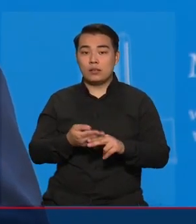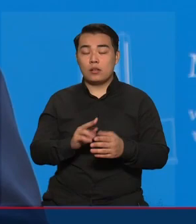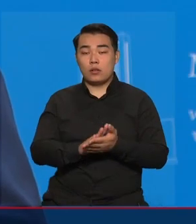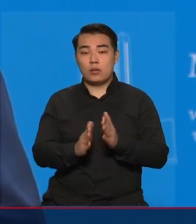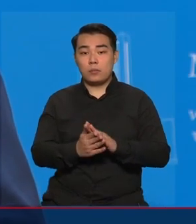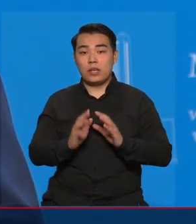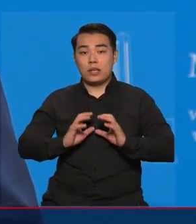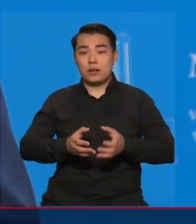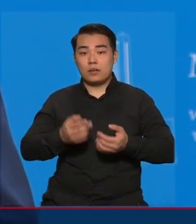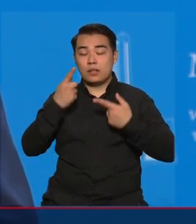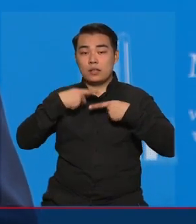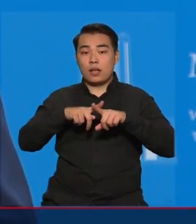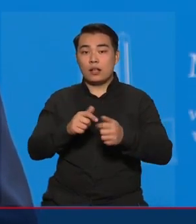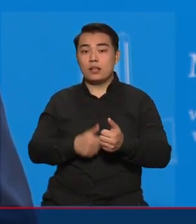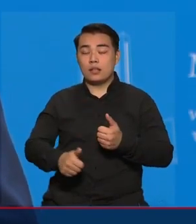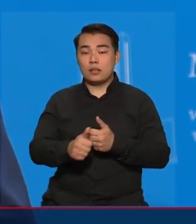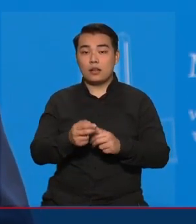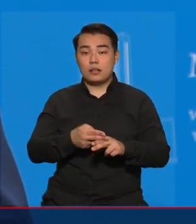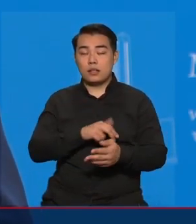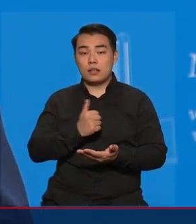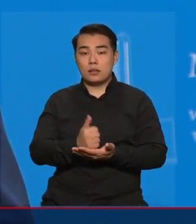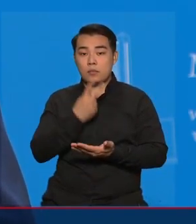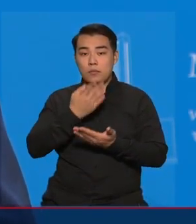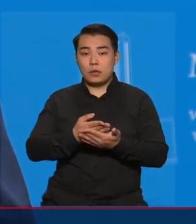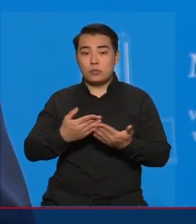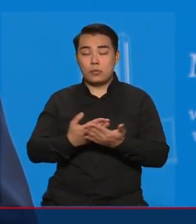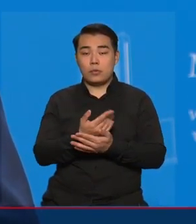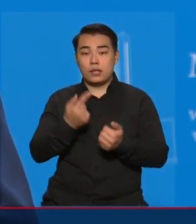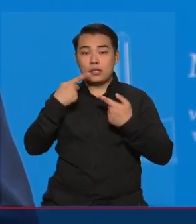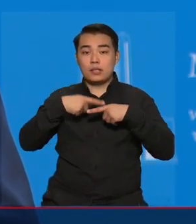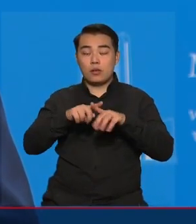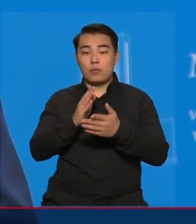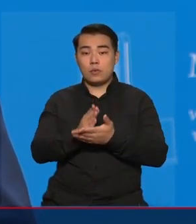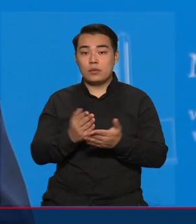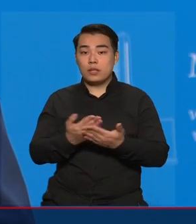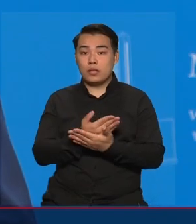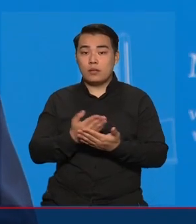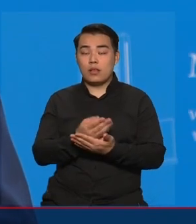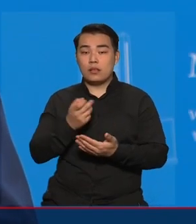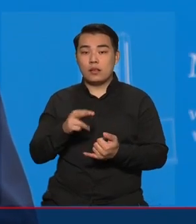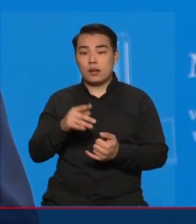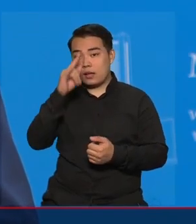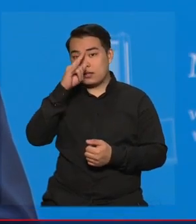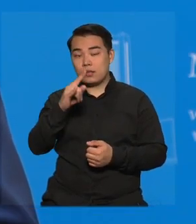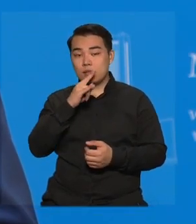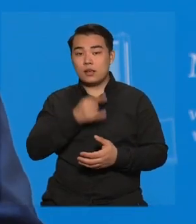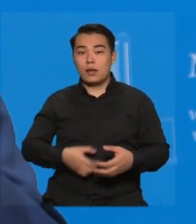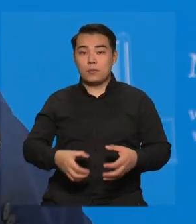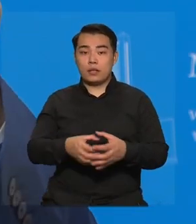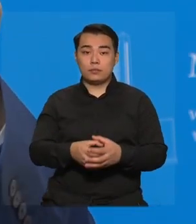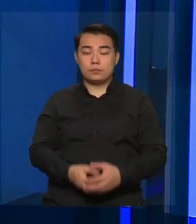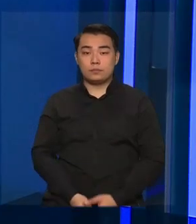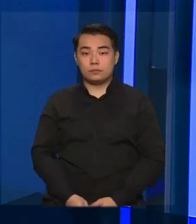к мировым технологическим лидерам, усвоение новой внешней информации для использования в коммерческих целях казахстанских компаний.